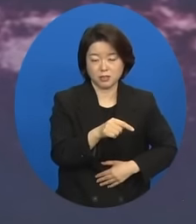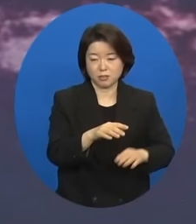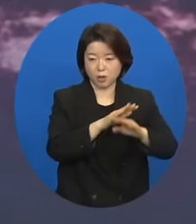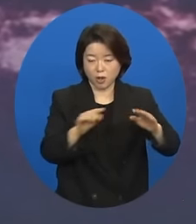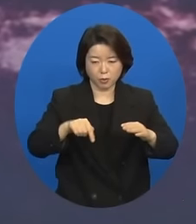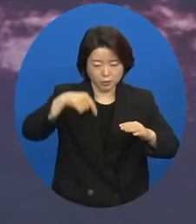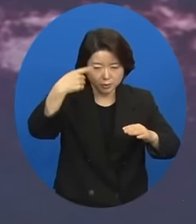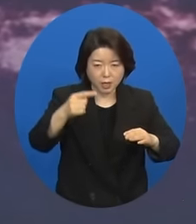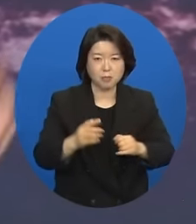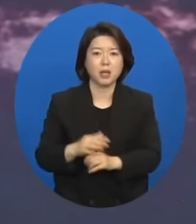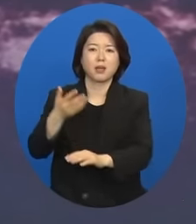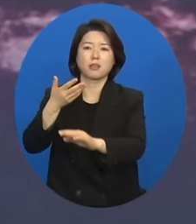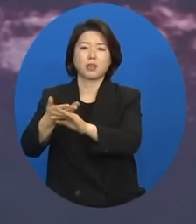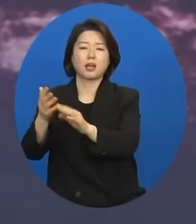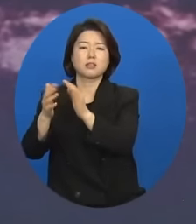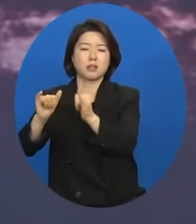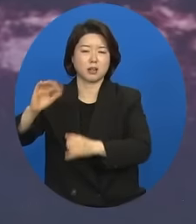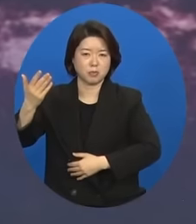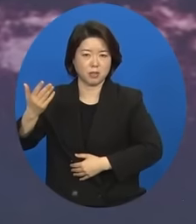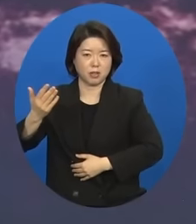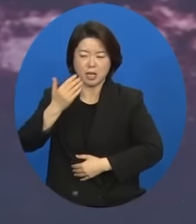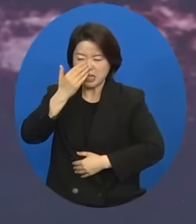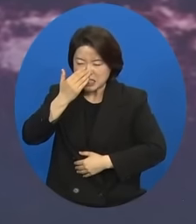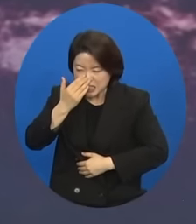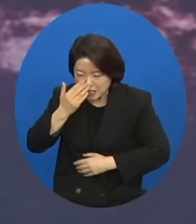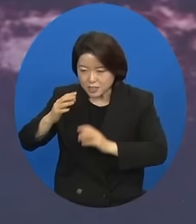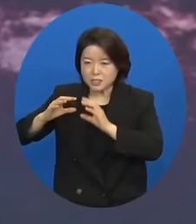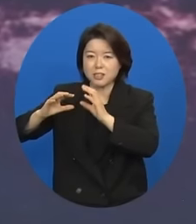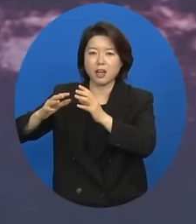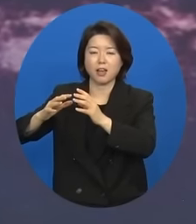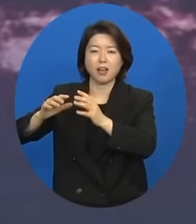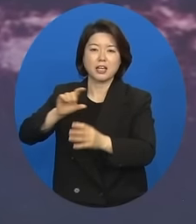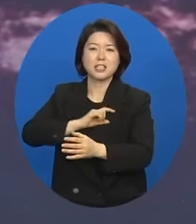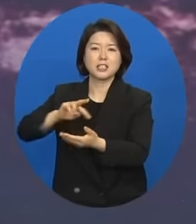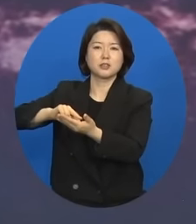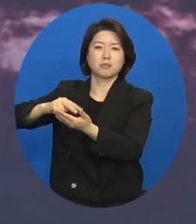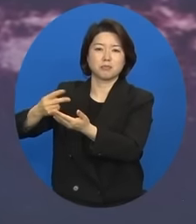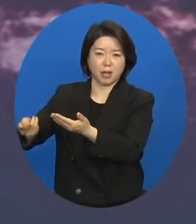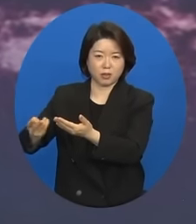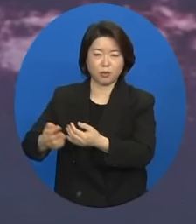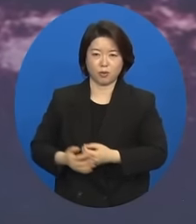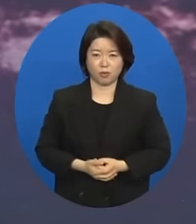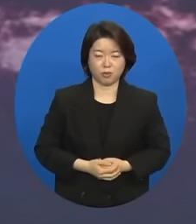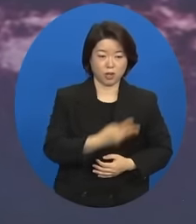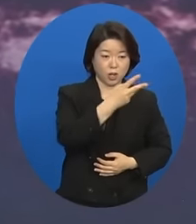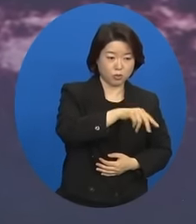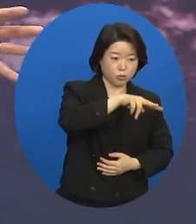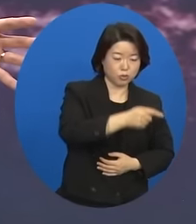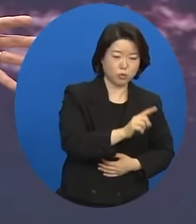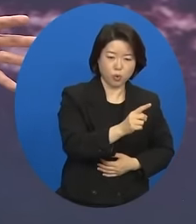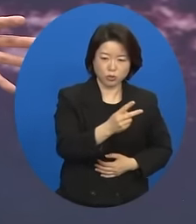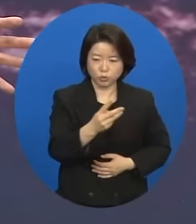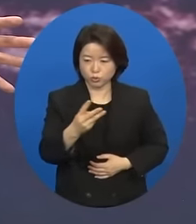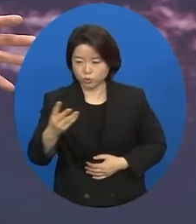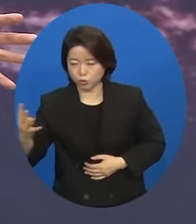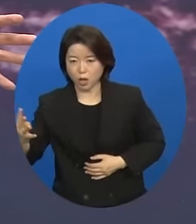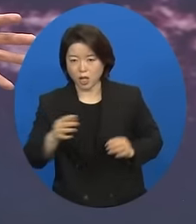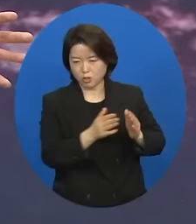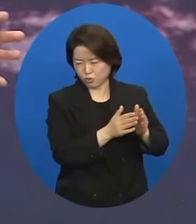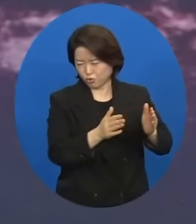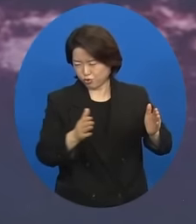됩니다 뭐가 되죠 이스라엘이 되는 거 그니까 우리 인생 여정에는 루투 4 쫙